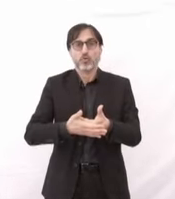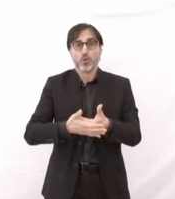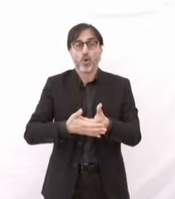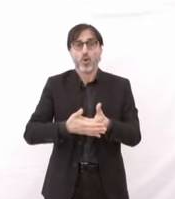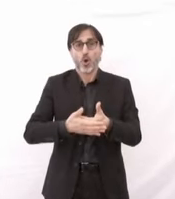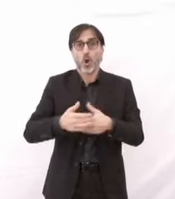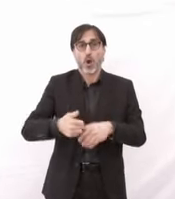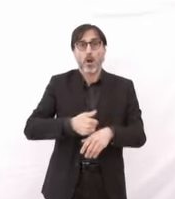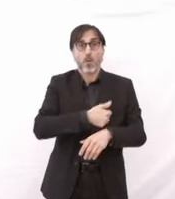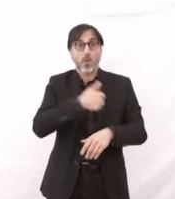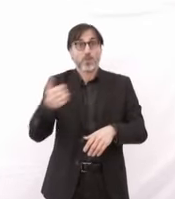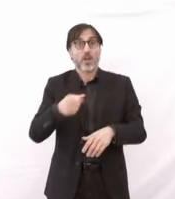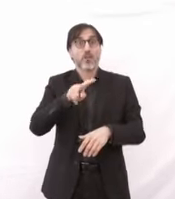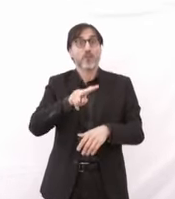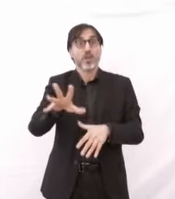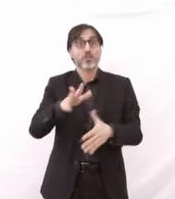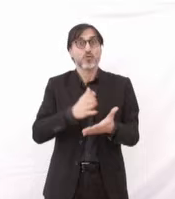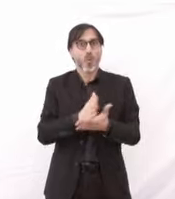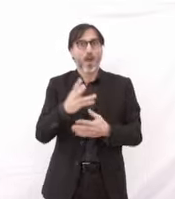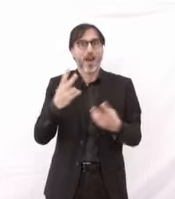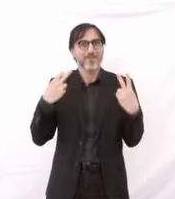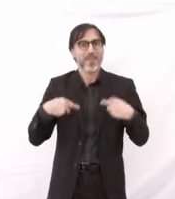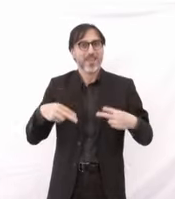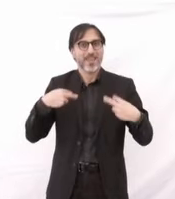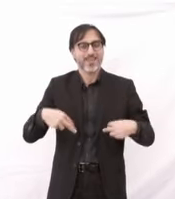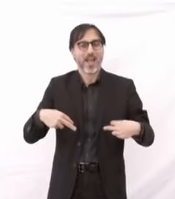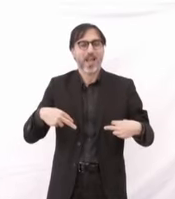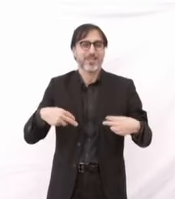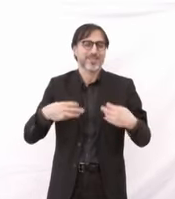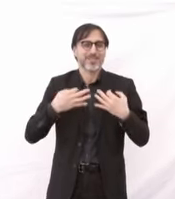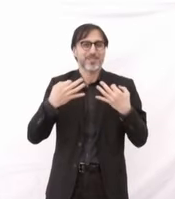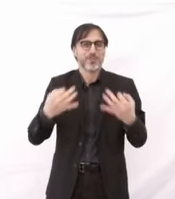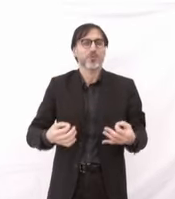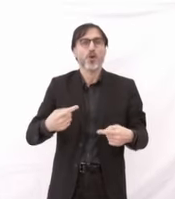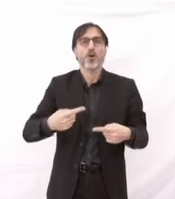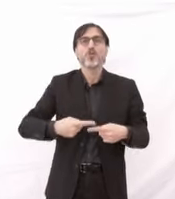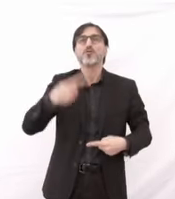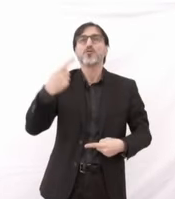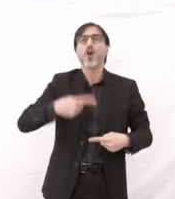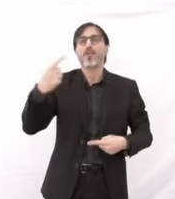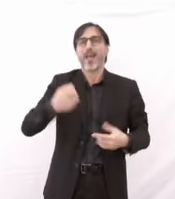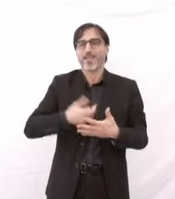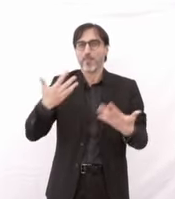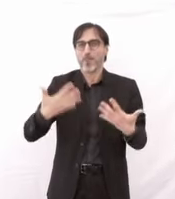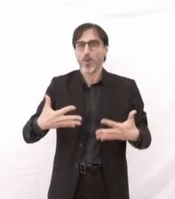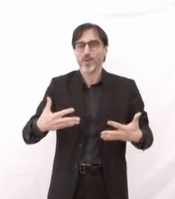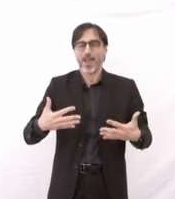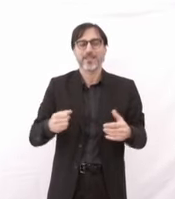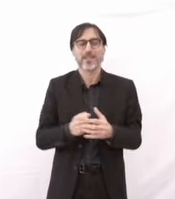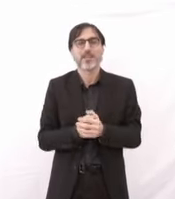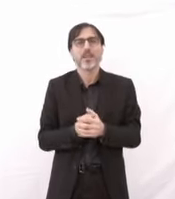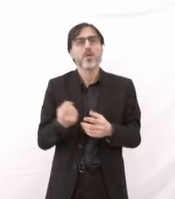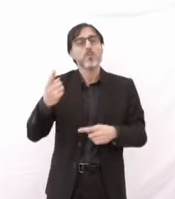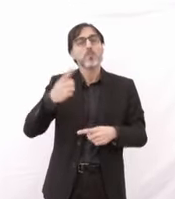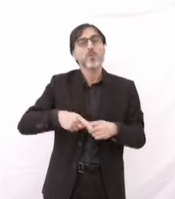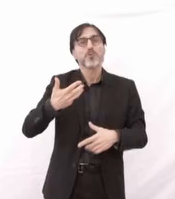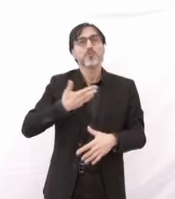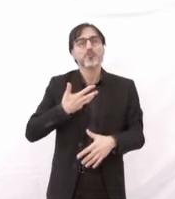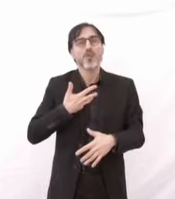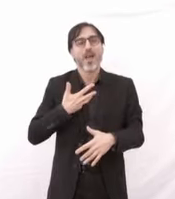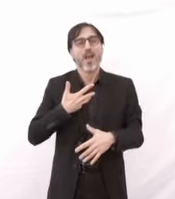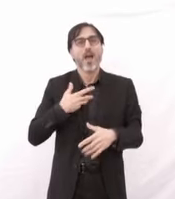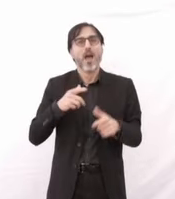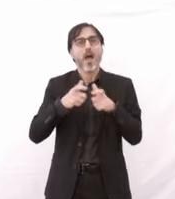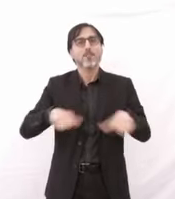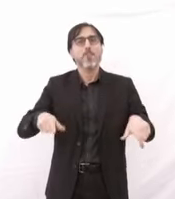quest'anno festeggia i 25 anni di vita, quindi sono sicuramente giornate molto, molto importanti. Poi c'è